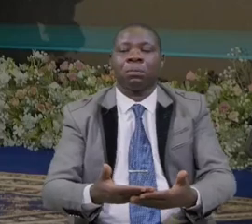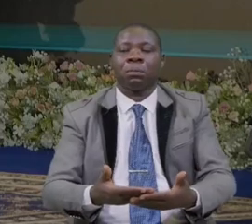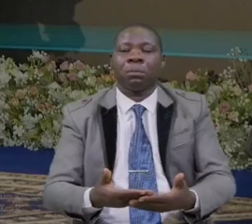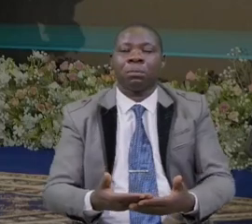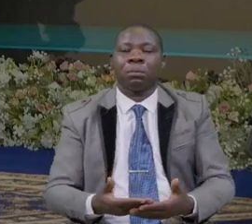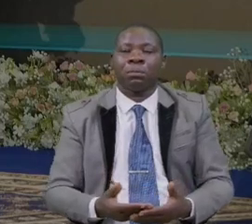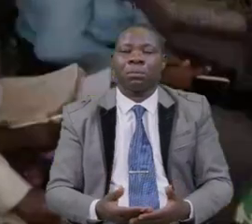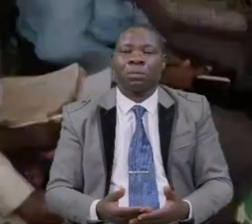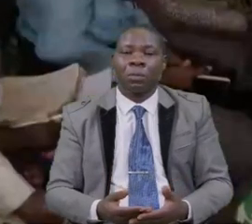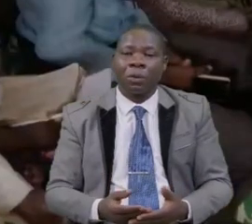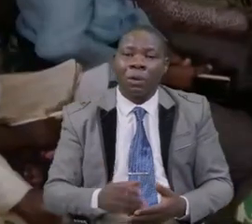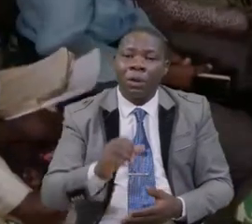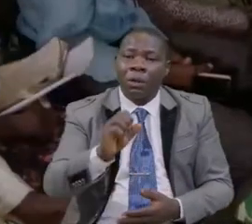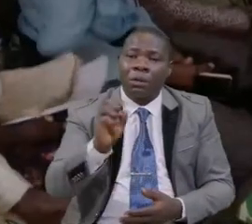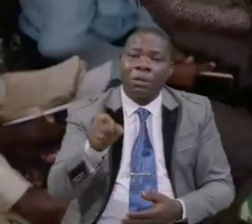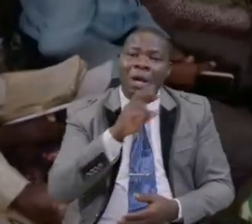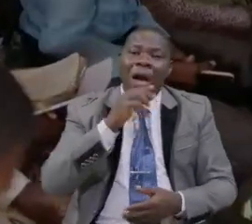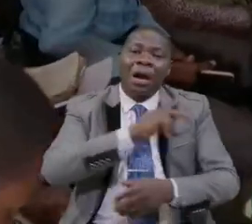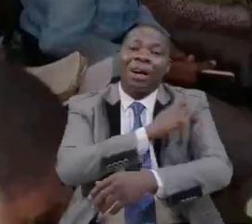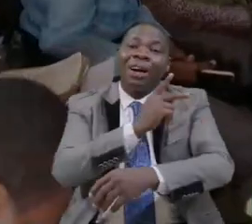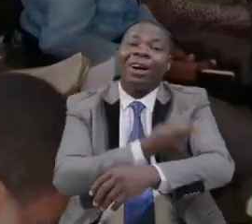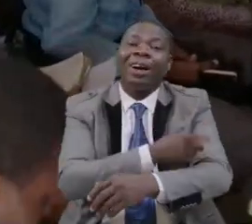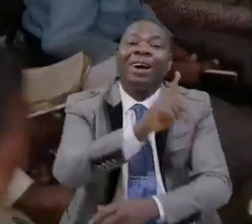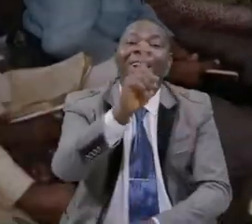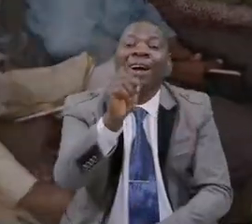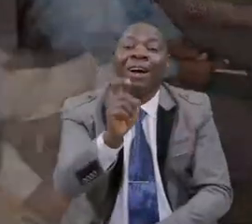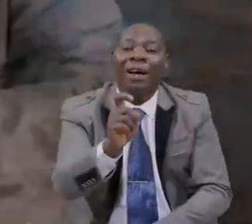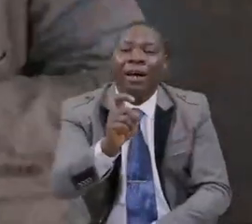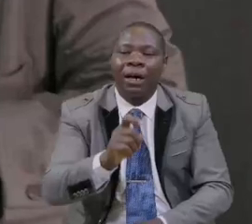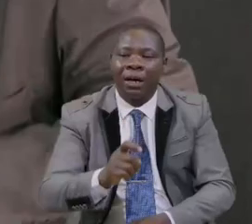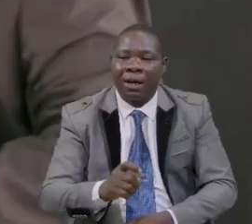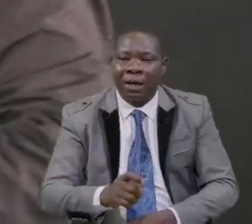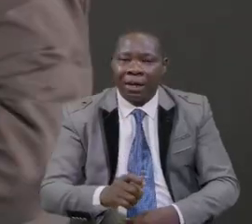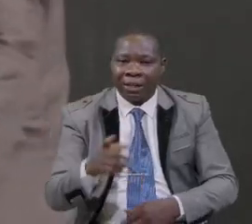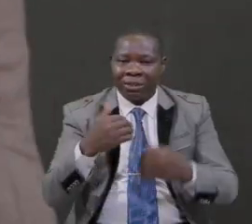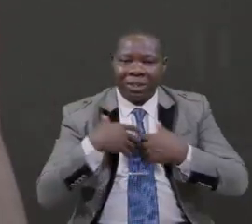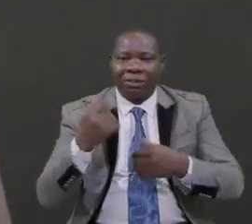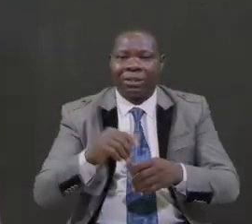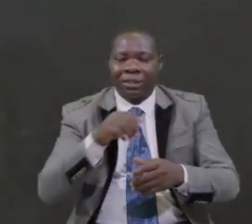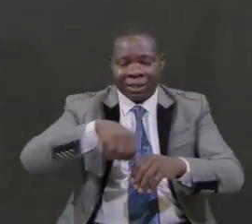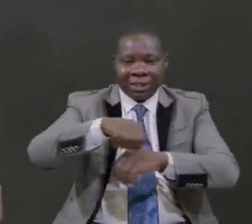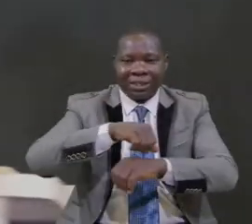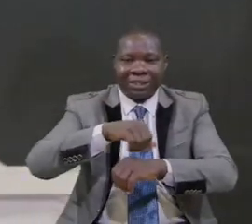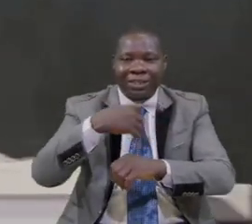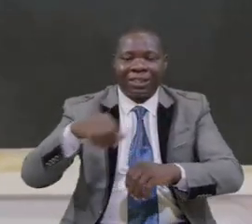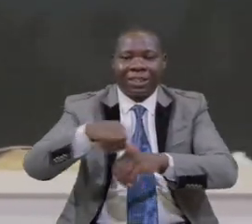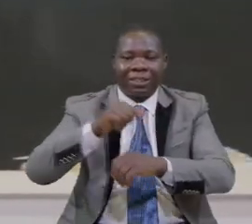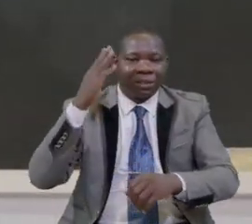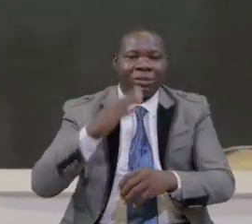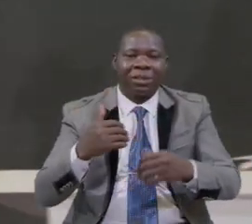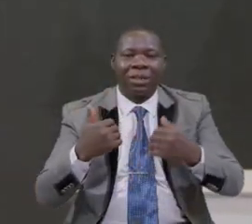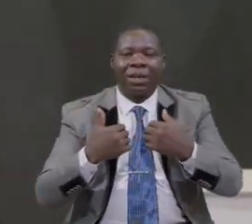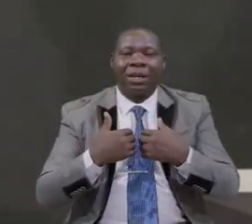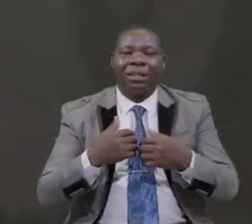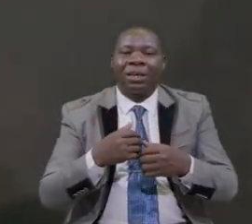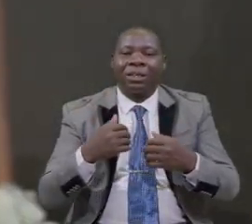Donc tu étais enceinte. Tu as l'onction. L'onction tu te secoues,